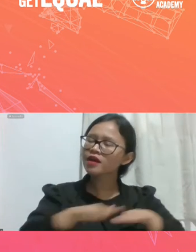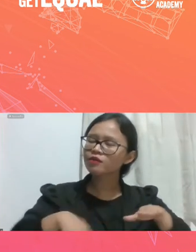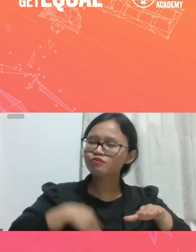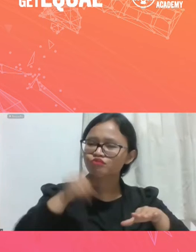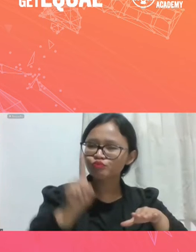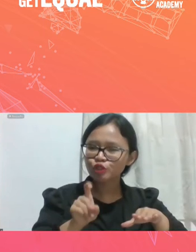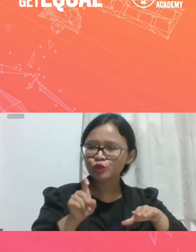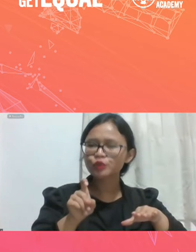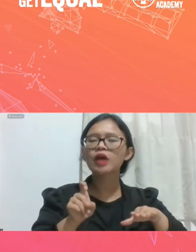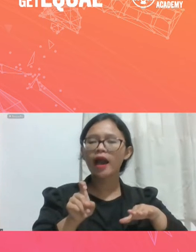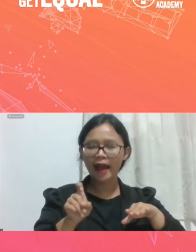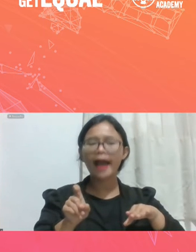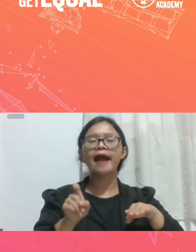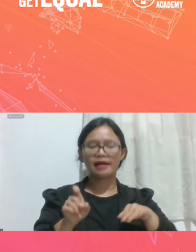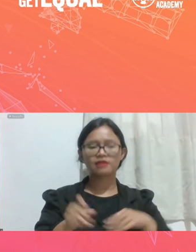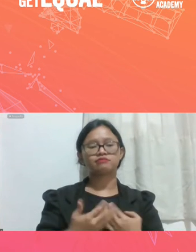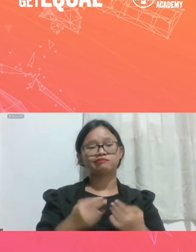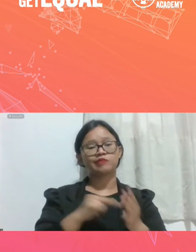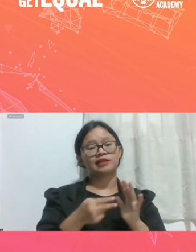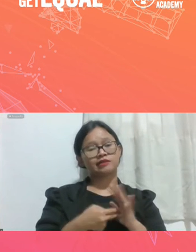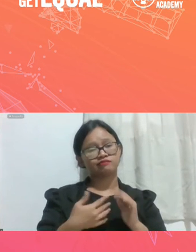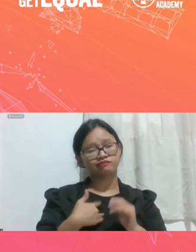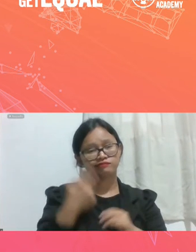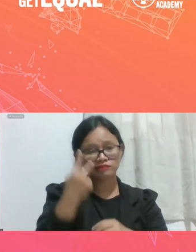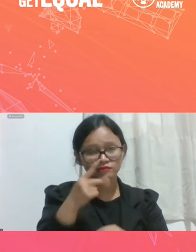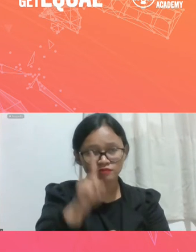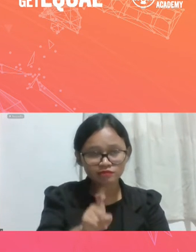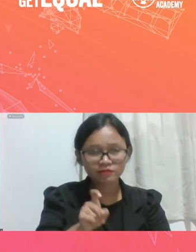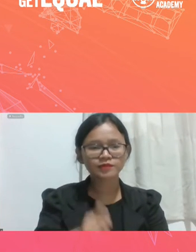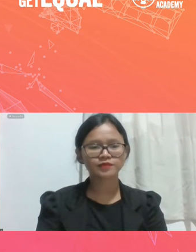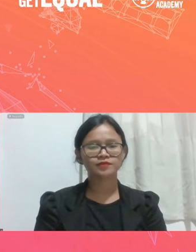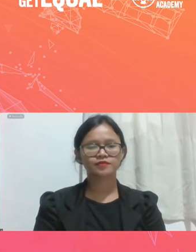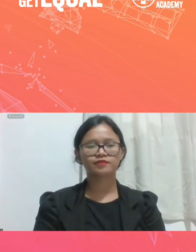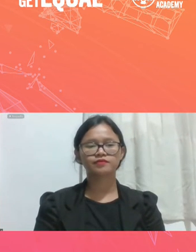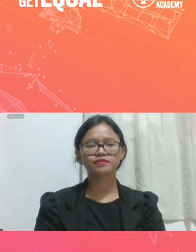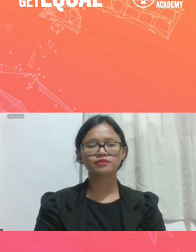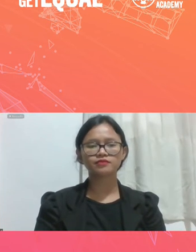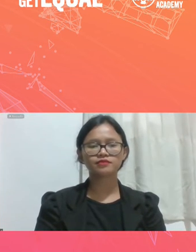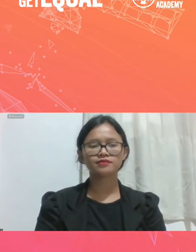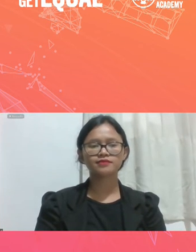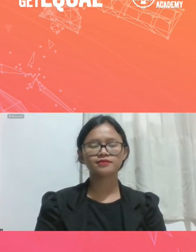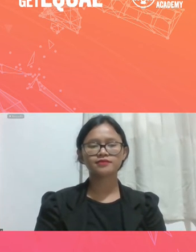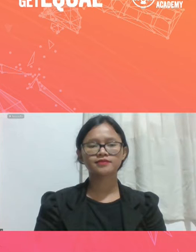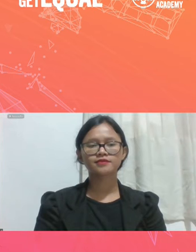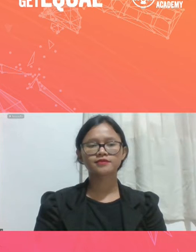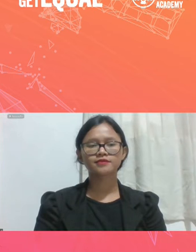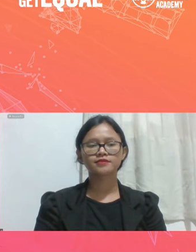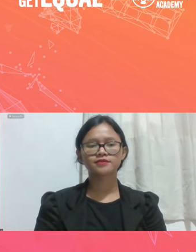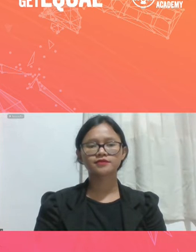sepertinya ini memang menjadi perhatian khusus. Karena cyber security itu satu topik yang kayaknya